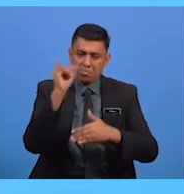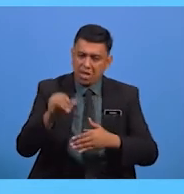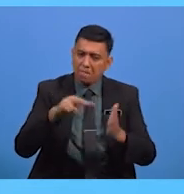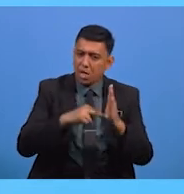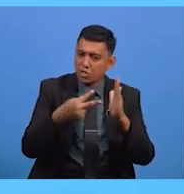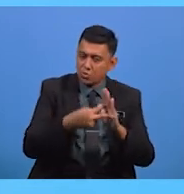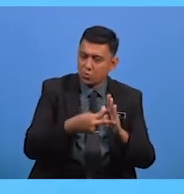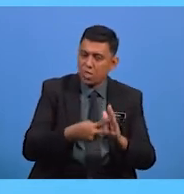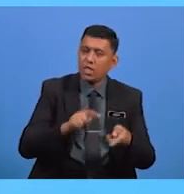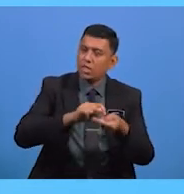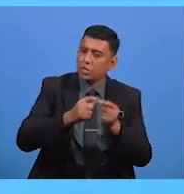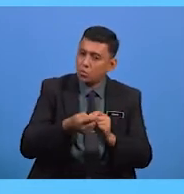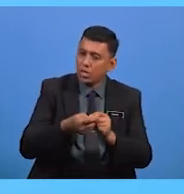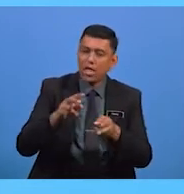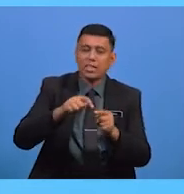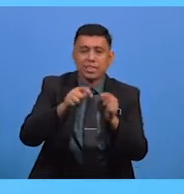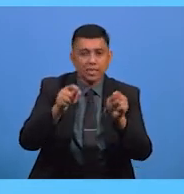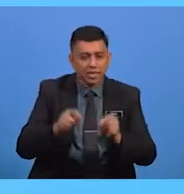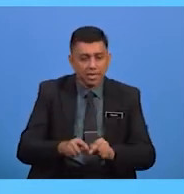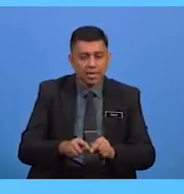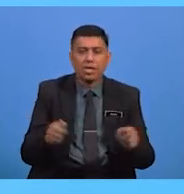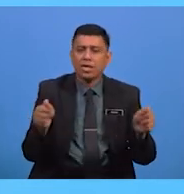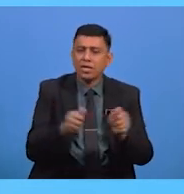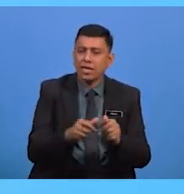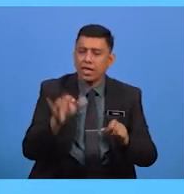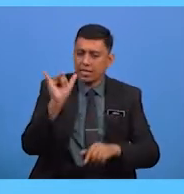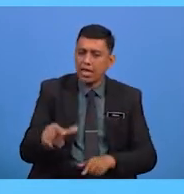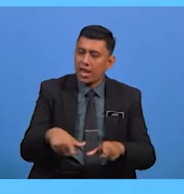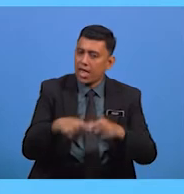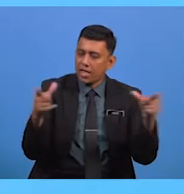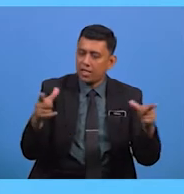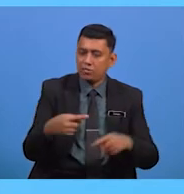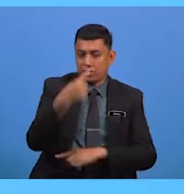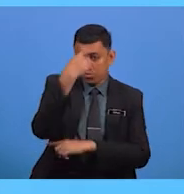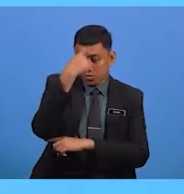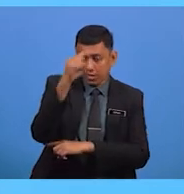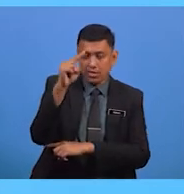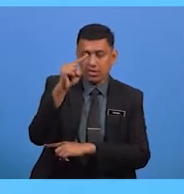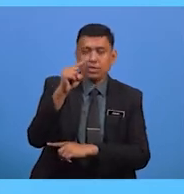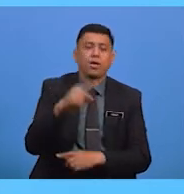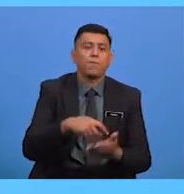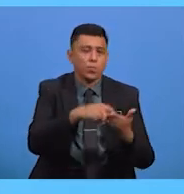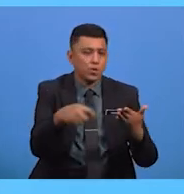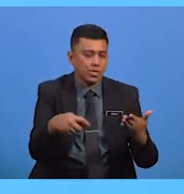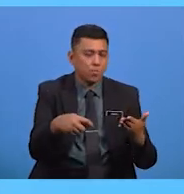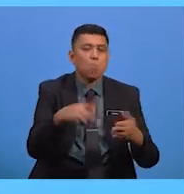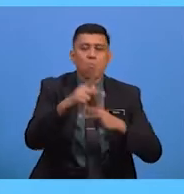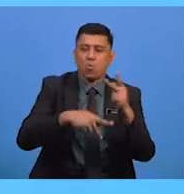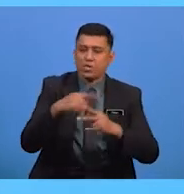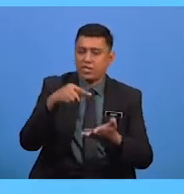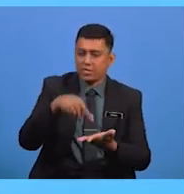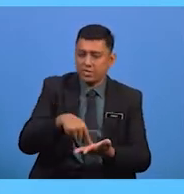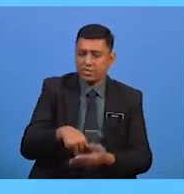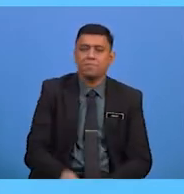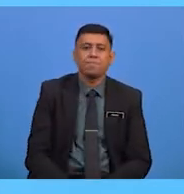yang bermaksud tukar posisi atau kedudukan dengan yang lain. Untuk menulis proses swap dalam